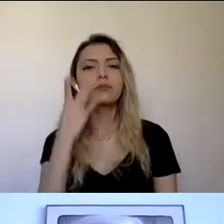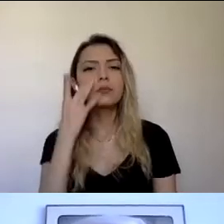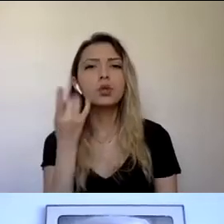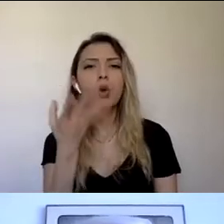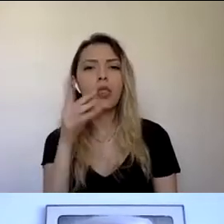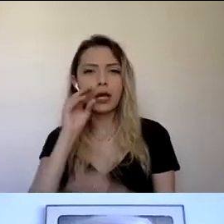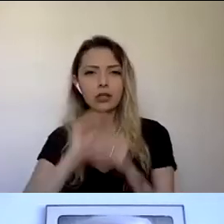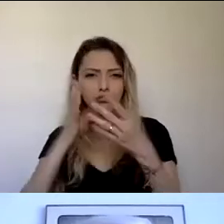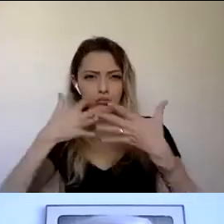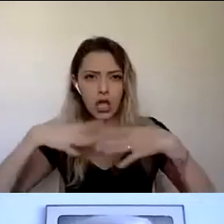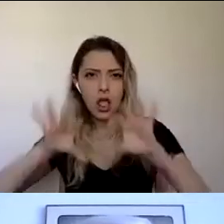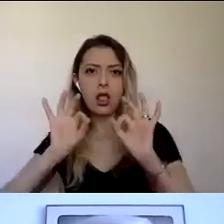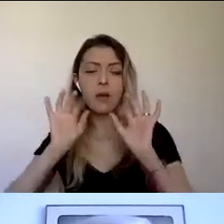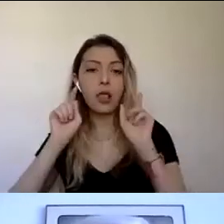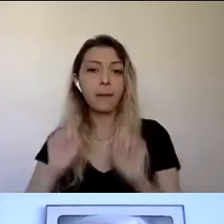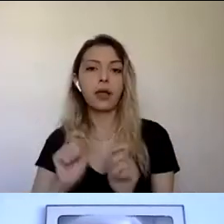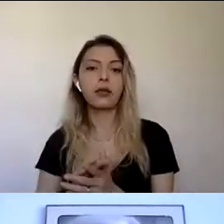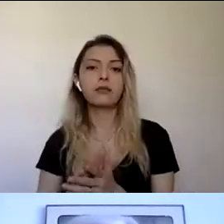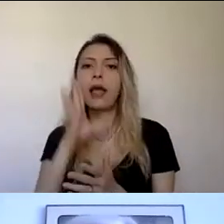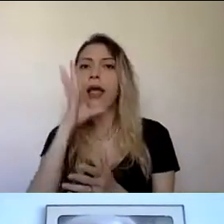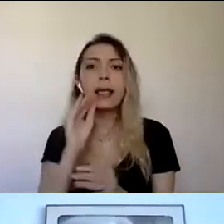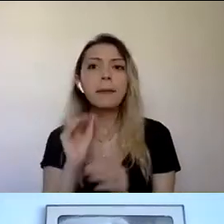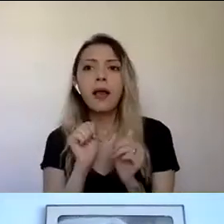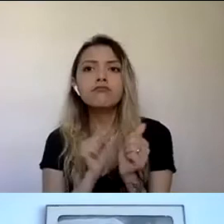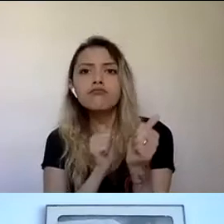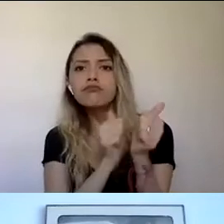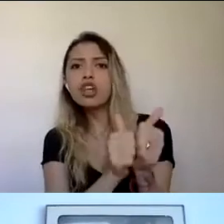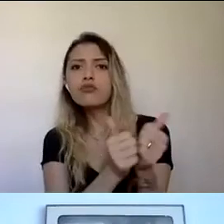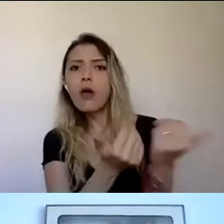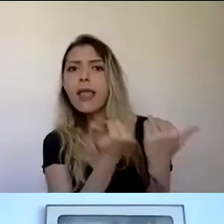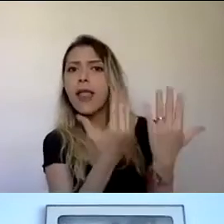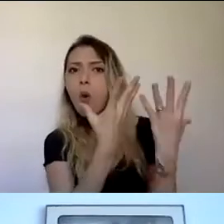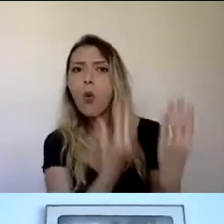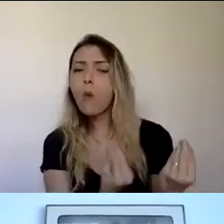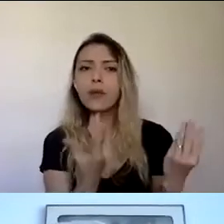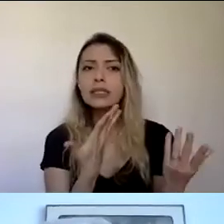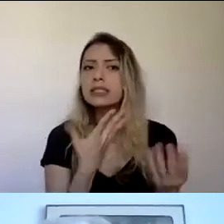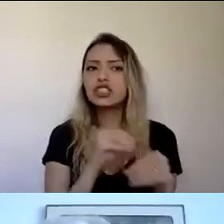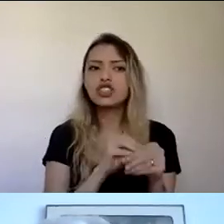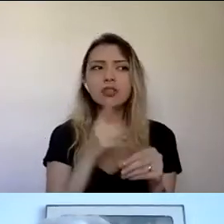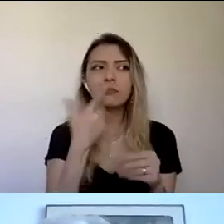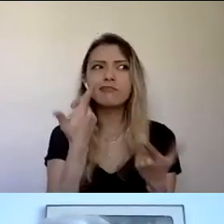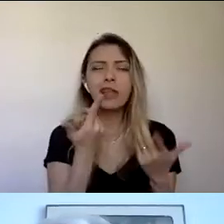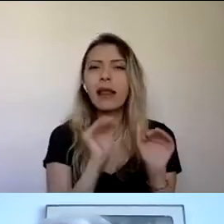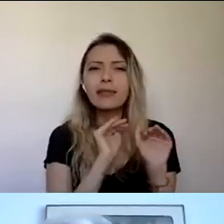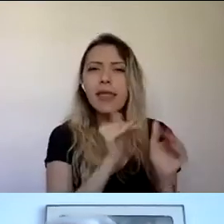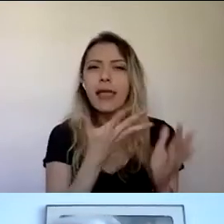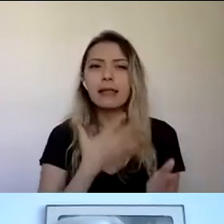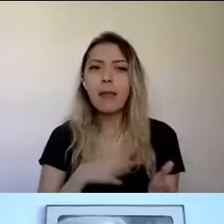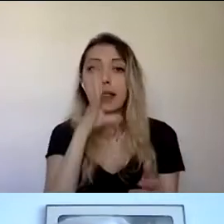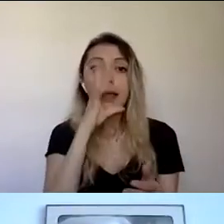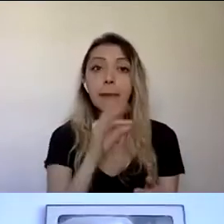hazırlarken kimlere danışmalıyız? Bunu biraz daha açar mısın? Katılım boyutundan biraz daha bahseder misin